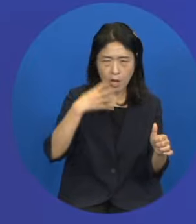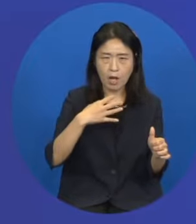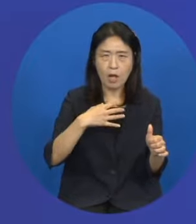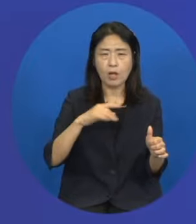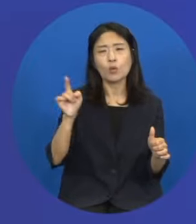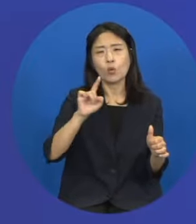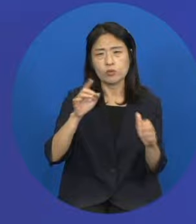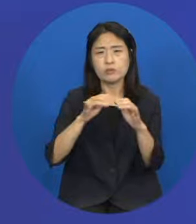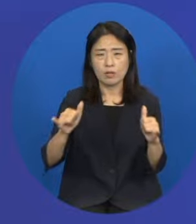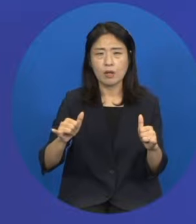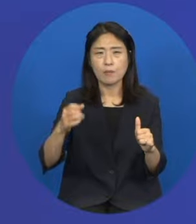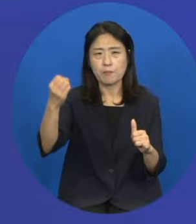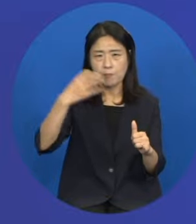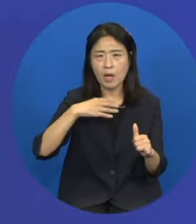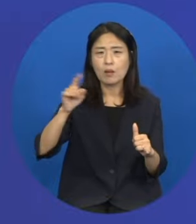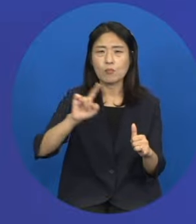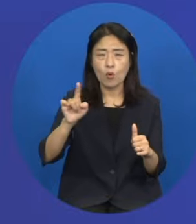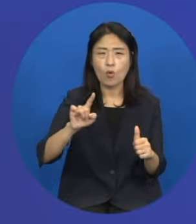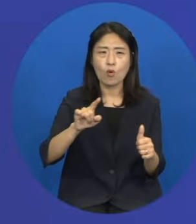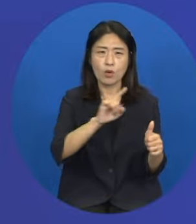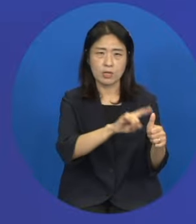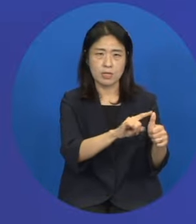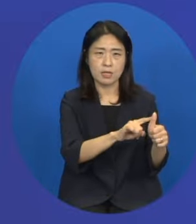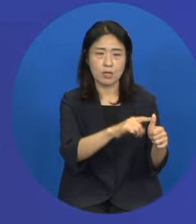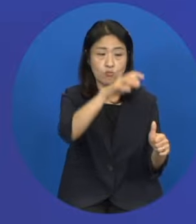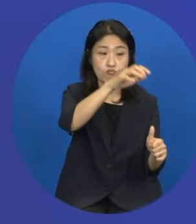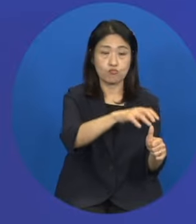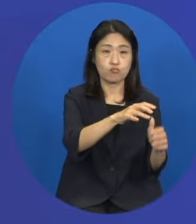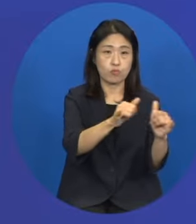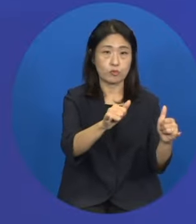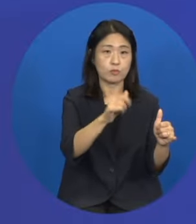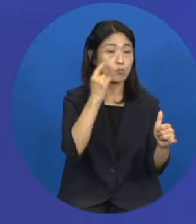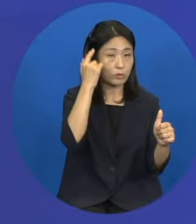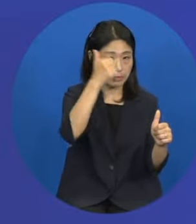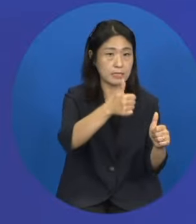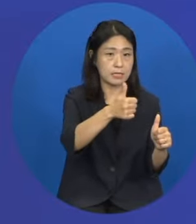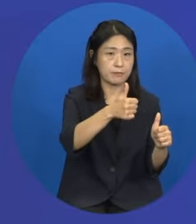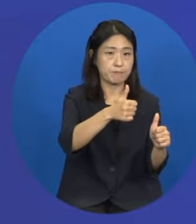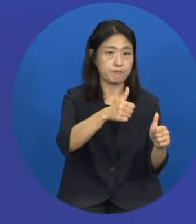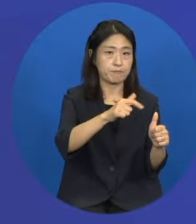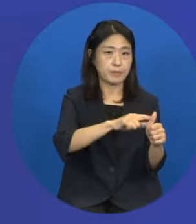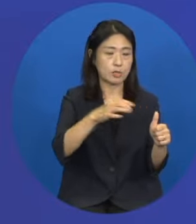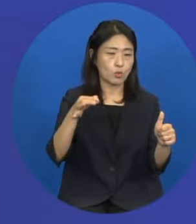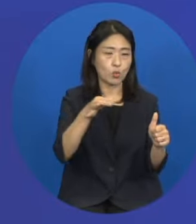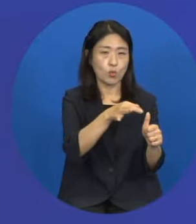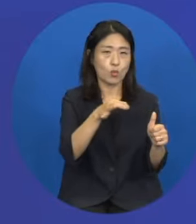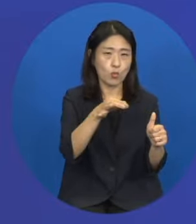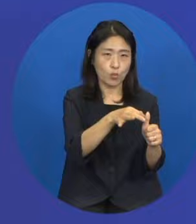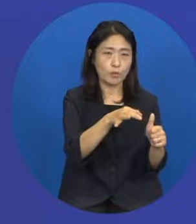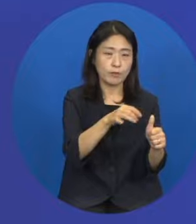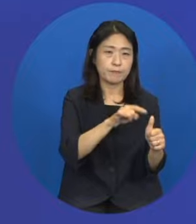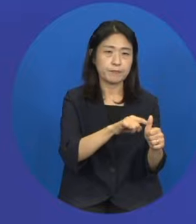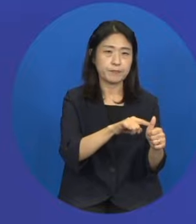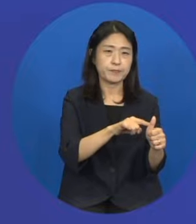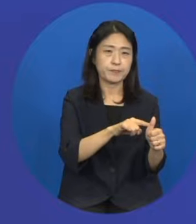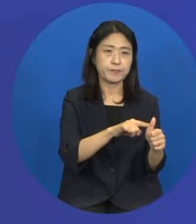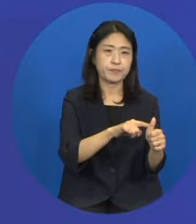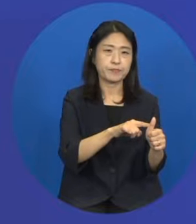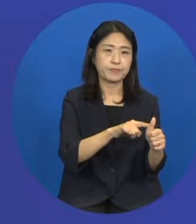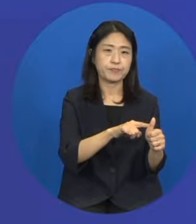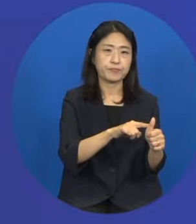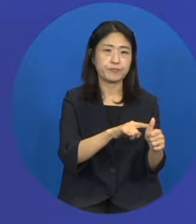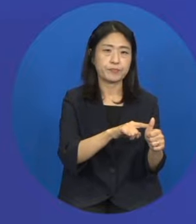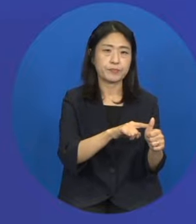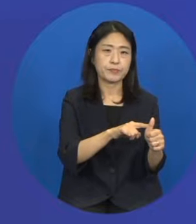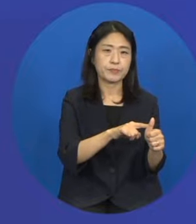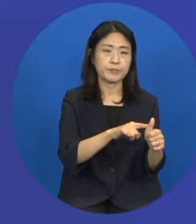어떤 분은 이 임현수 목사님을 이 선교를 재정적으로 후원하던 미국의 대기업가 한 분이 북한